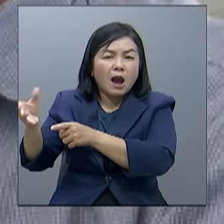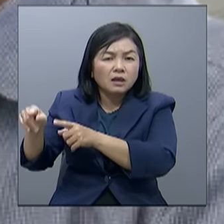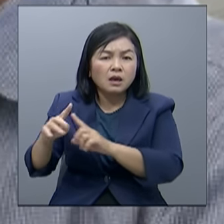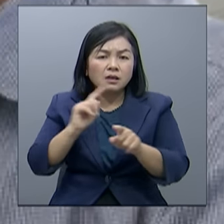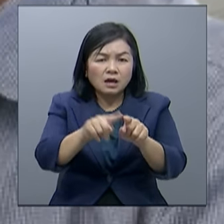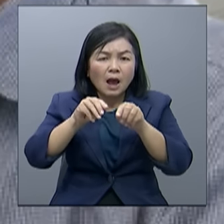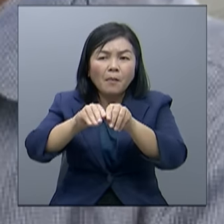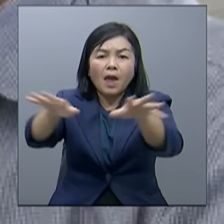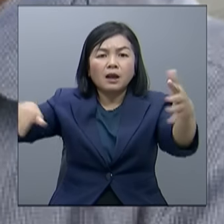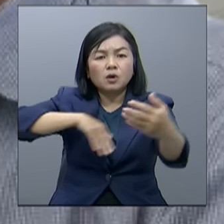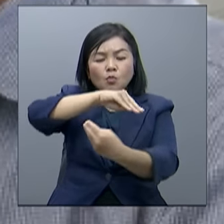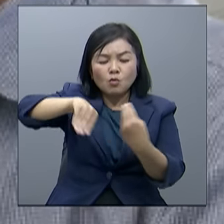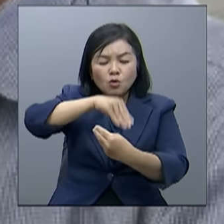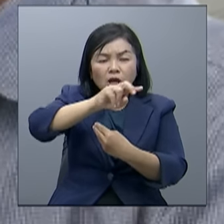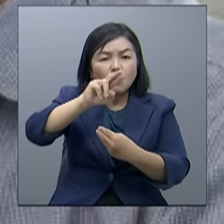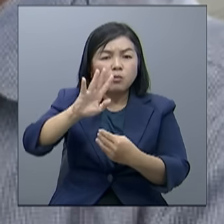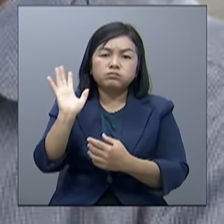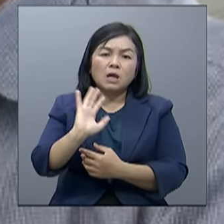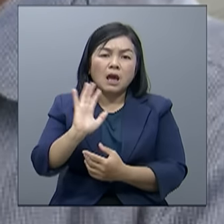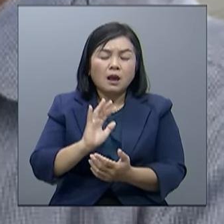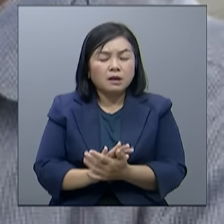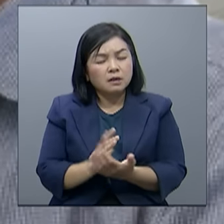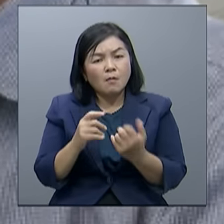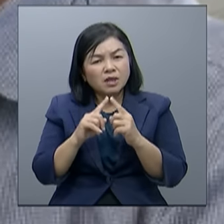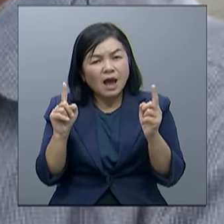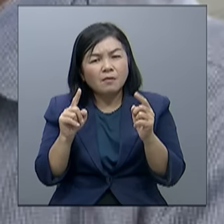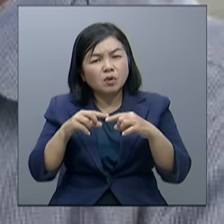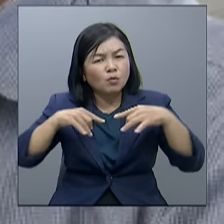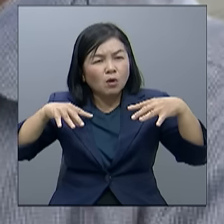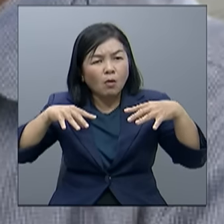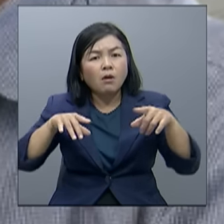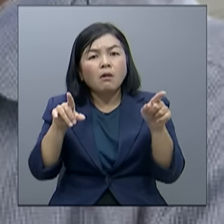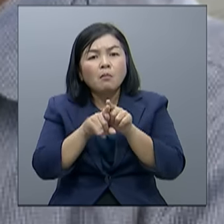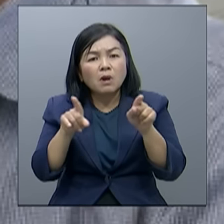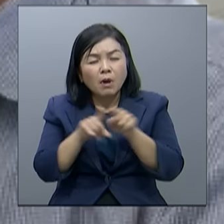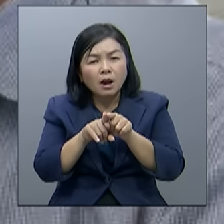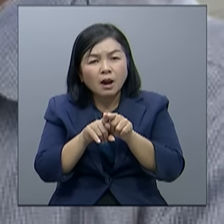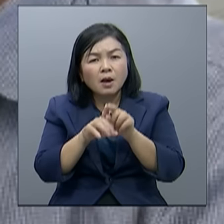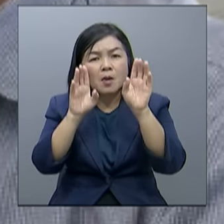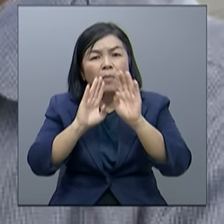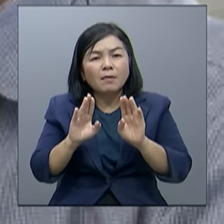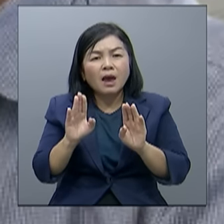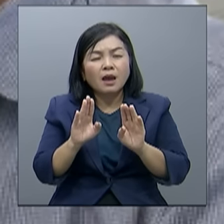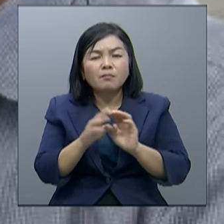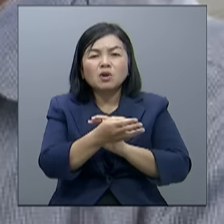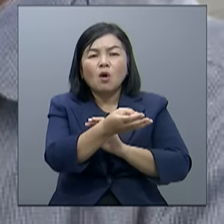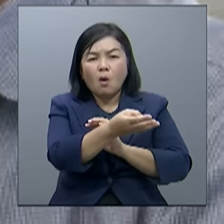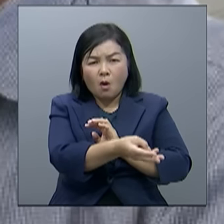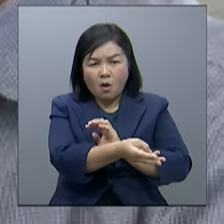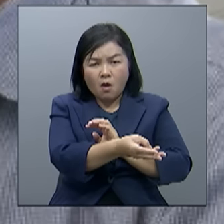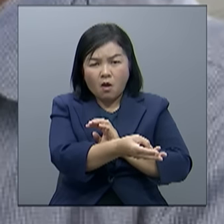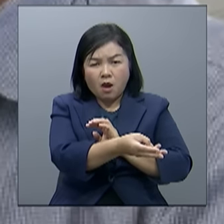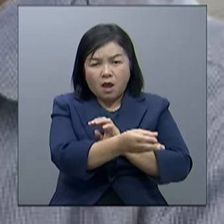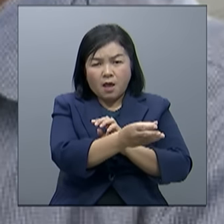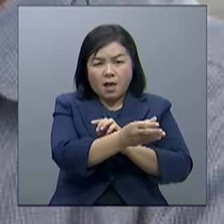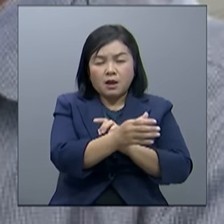จายไปทั่วเพราะฉะนั้นเนี่ยเส้นทางการไหลของเงินมันเหมือนกับมันไปแค่ตามลำคลองหลักแต่มันไม่ไปตามคลองกิ่งก้านสาขาเพราะ